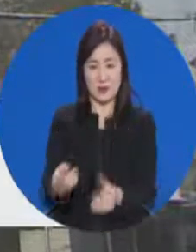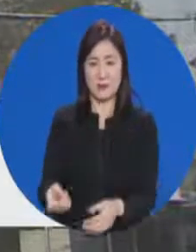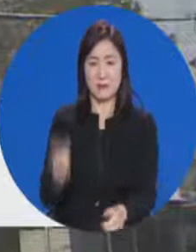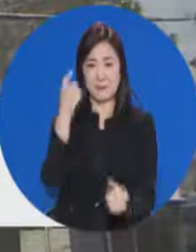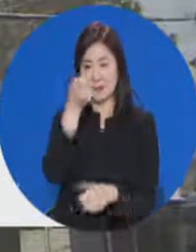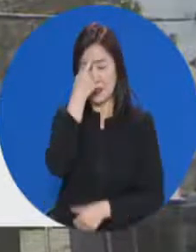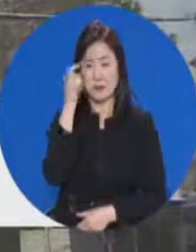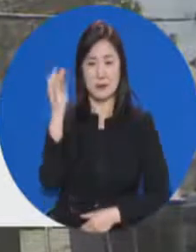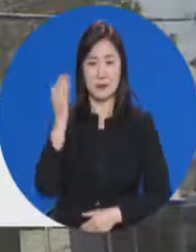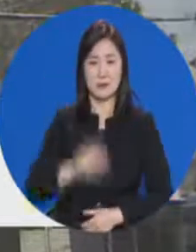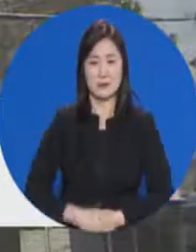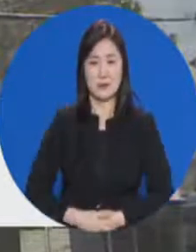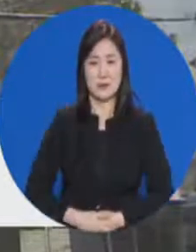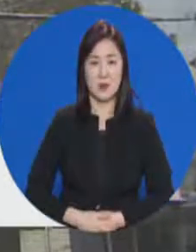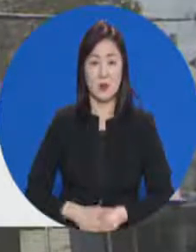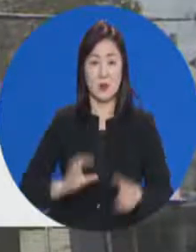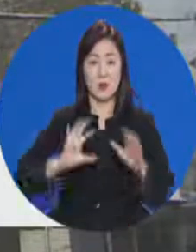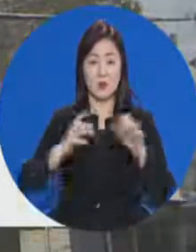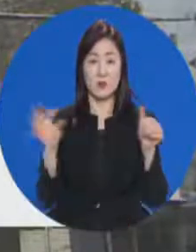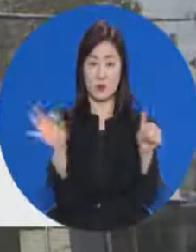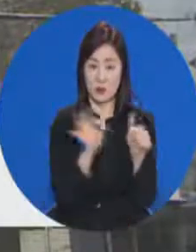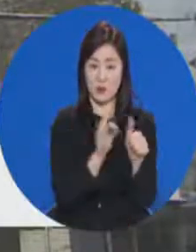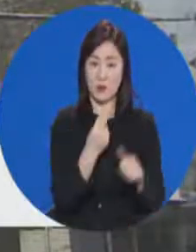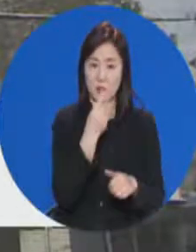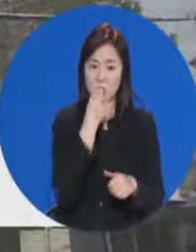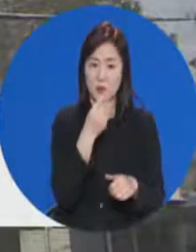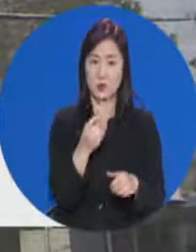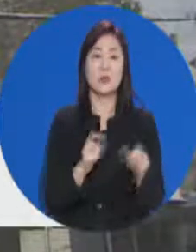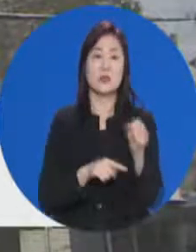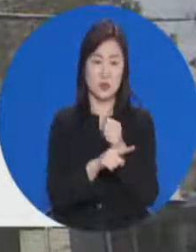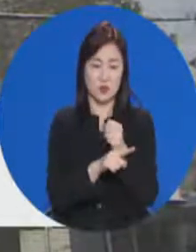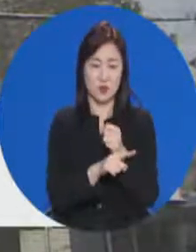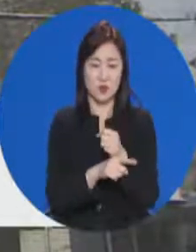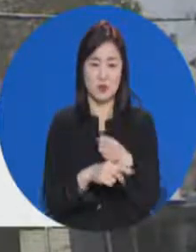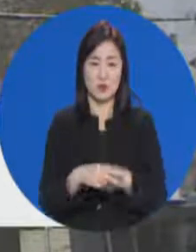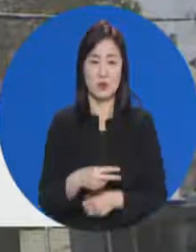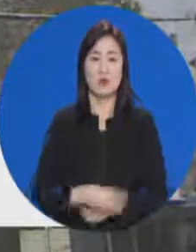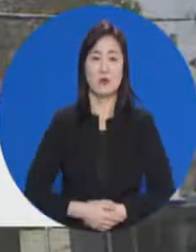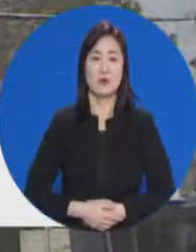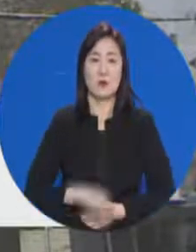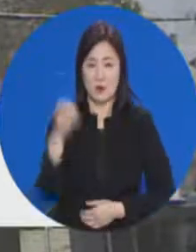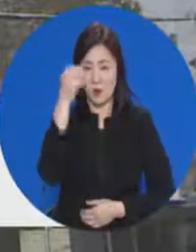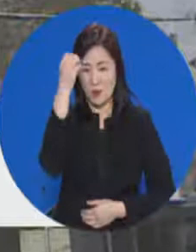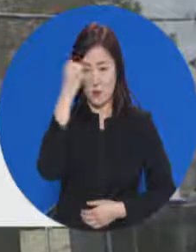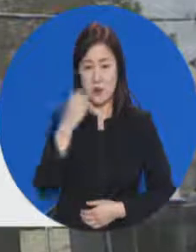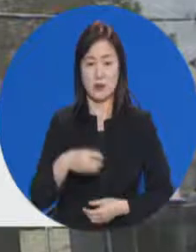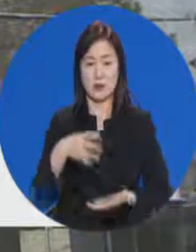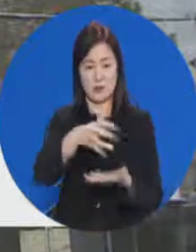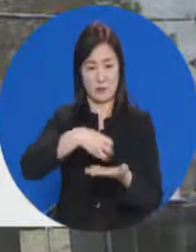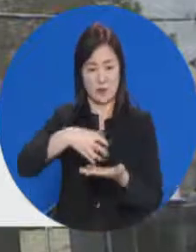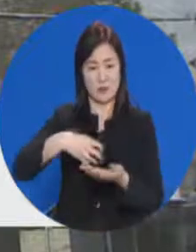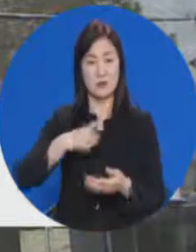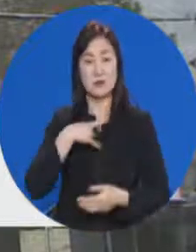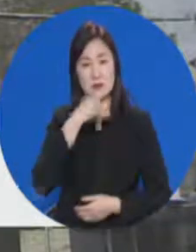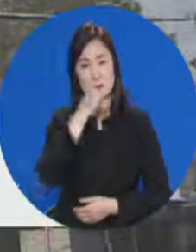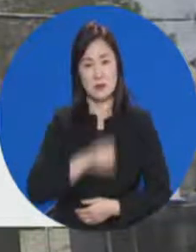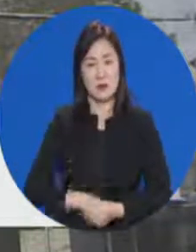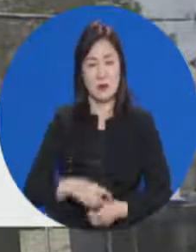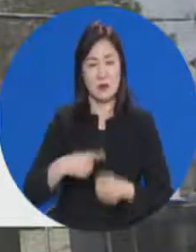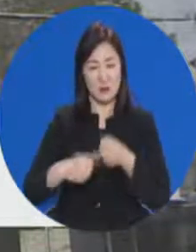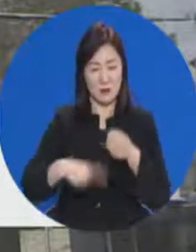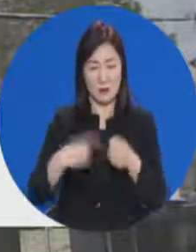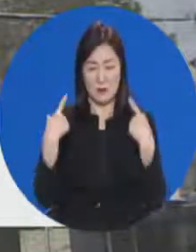국민연금 보험료 명목으로 입주자들로부터 관리비 수천만 원을 더 받아 챙긴 건데 이런 일이 매년 반복되고 있다고